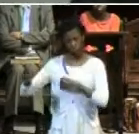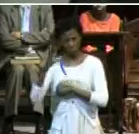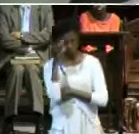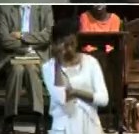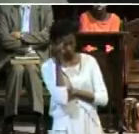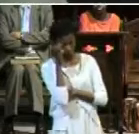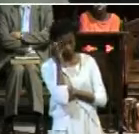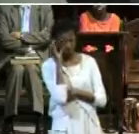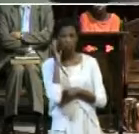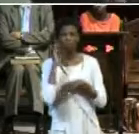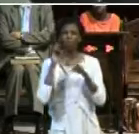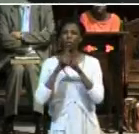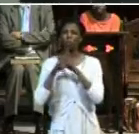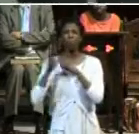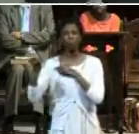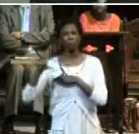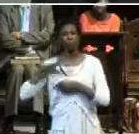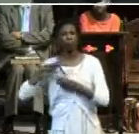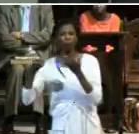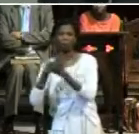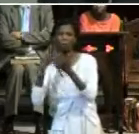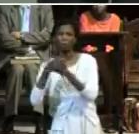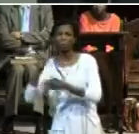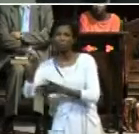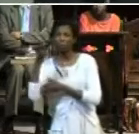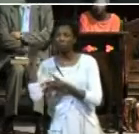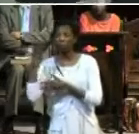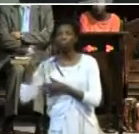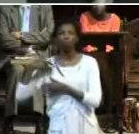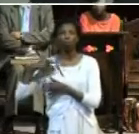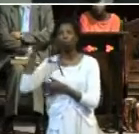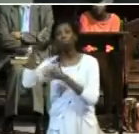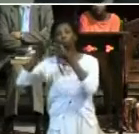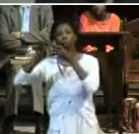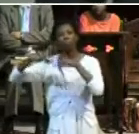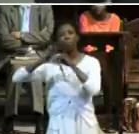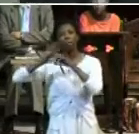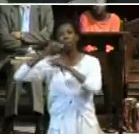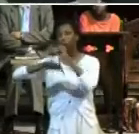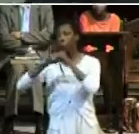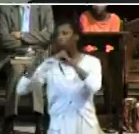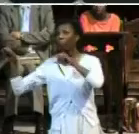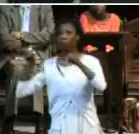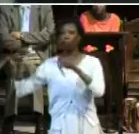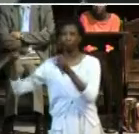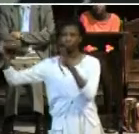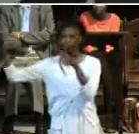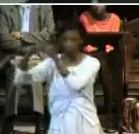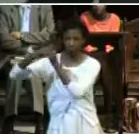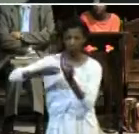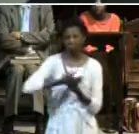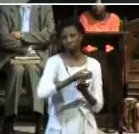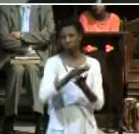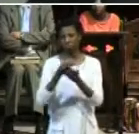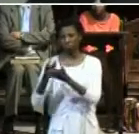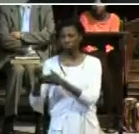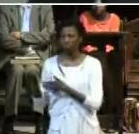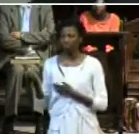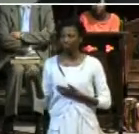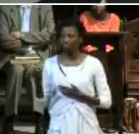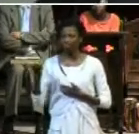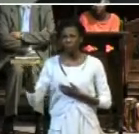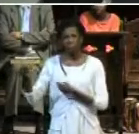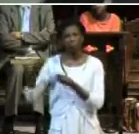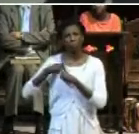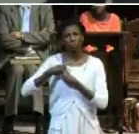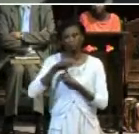avait des informations qui venaient d'un peu partout, et finalement nous a encouragés, j'ai envie de dire assez simplement, à